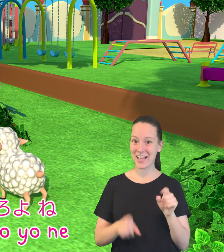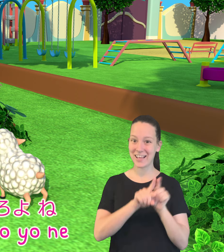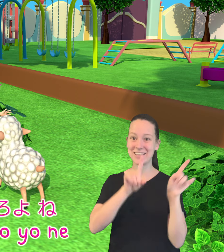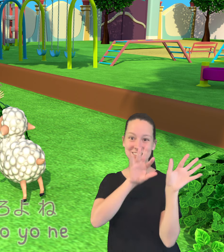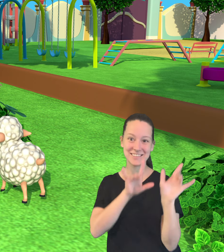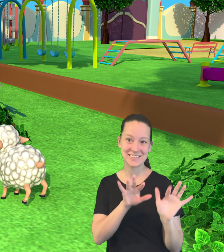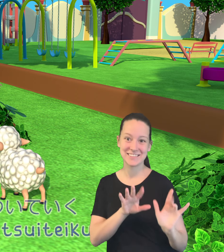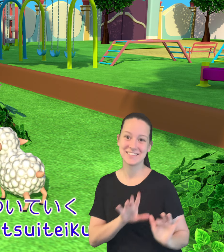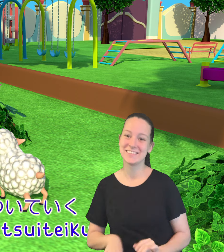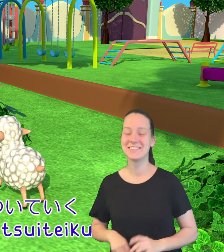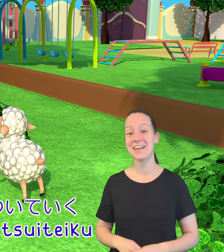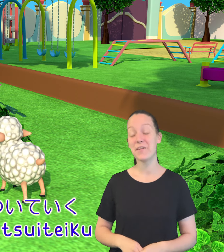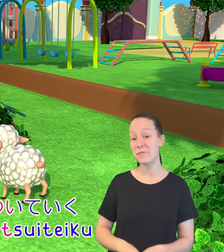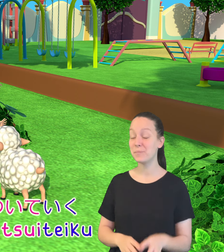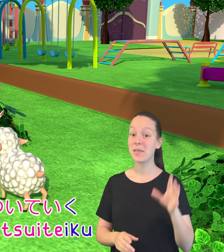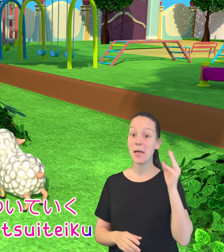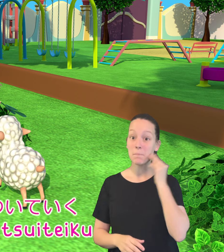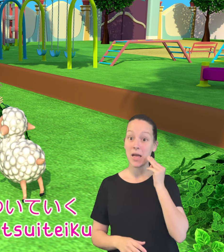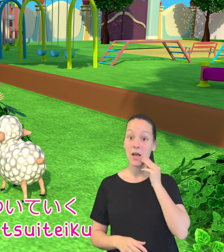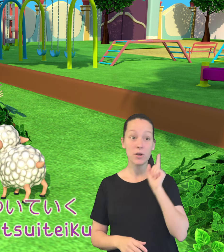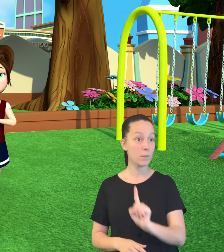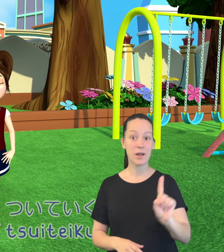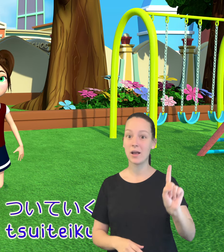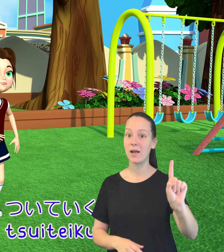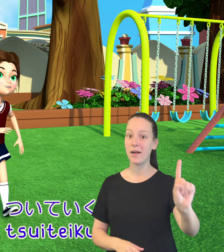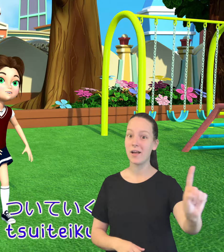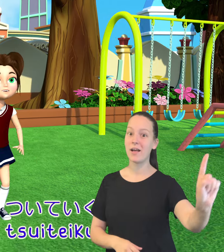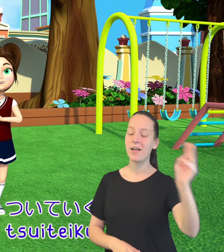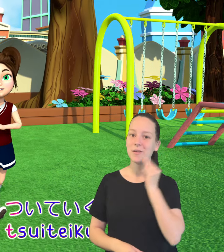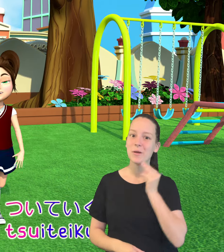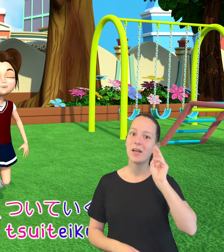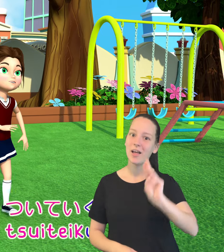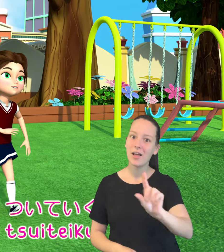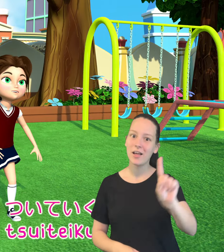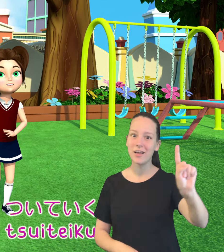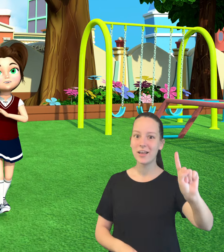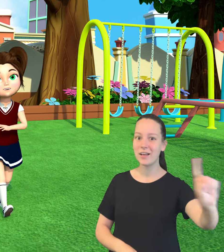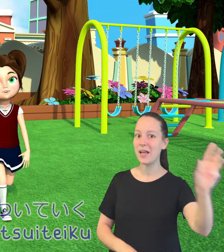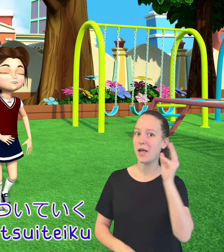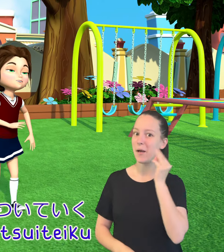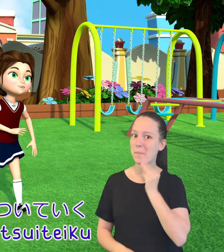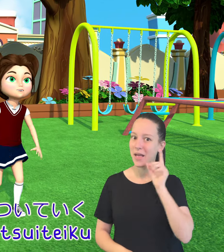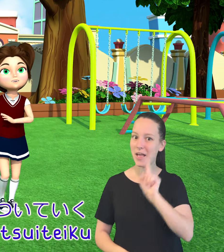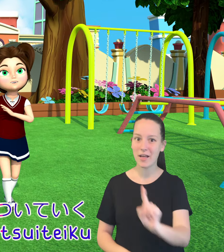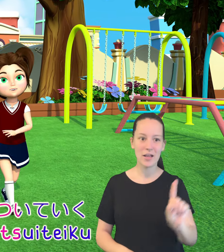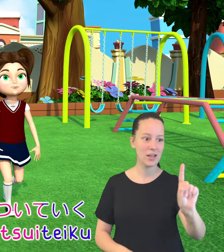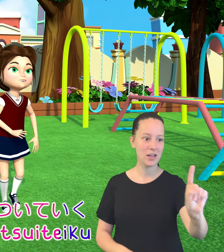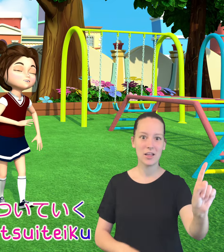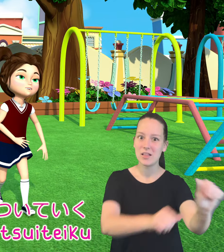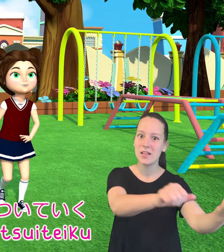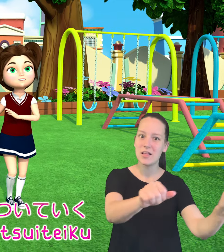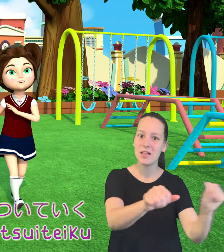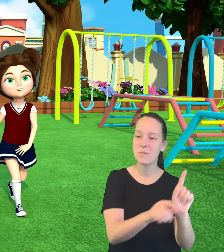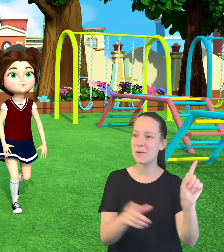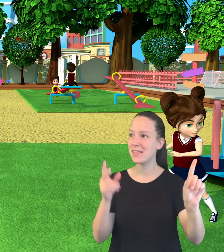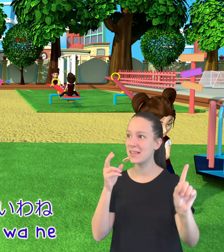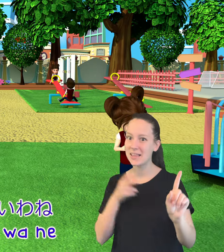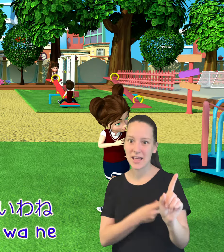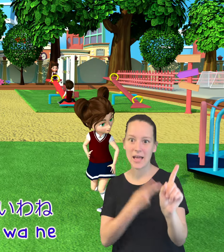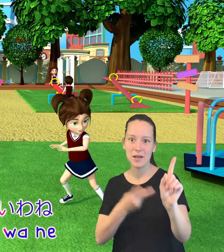よねどこでもついていくついていくついていくどこでもついて